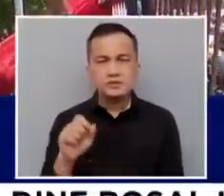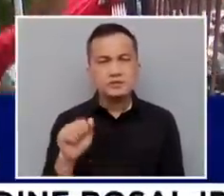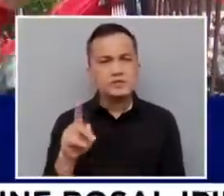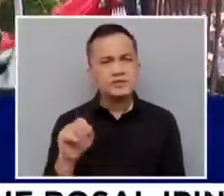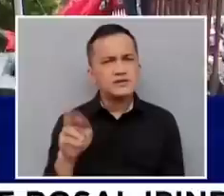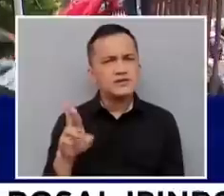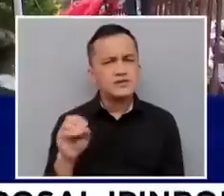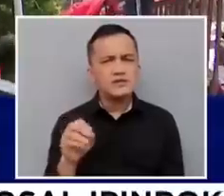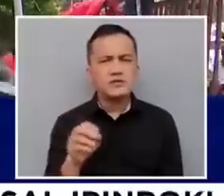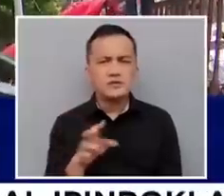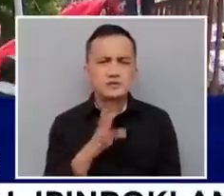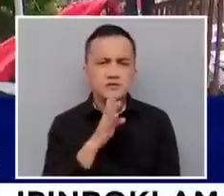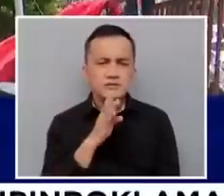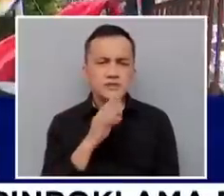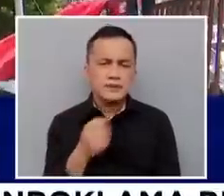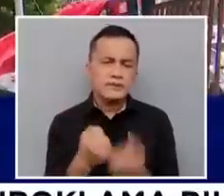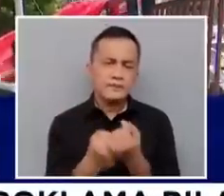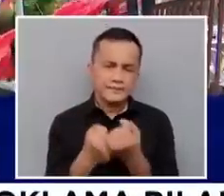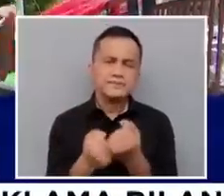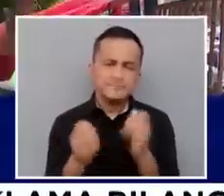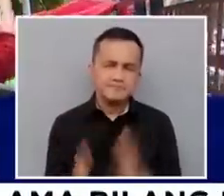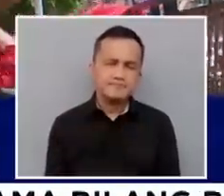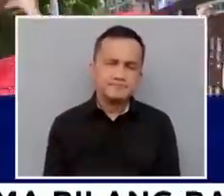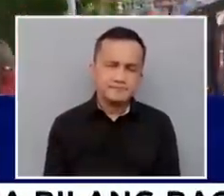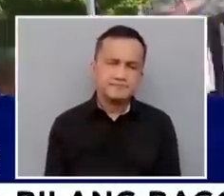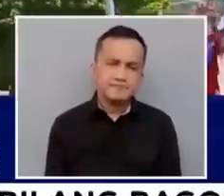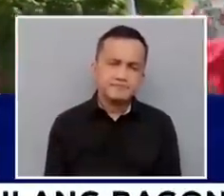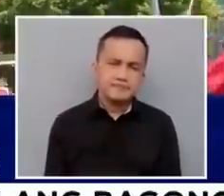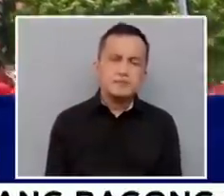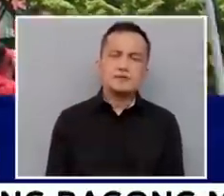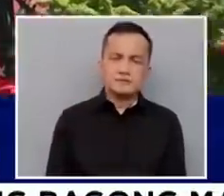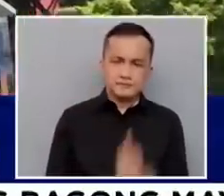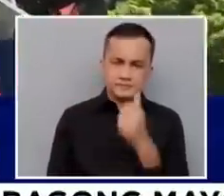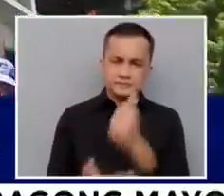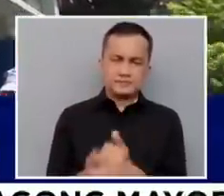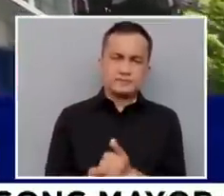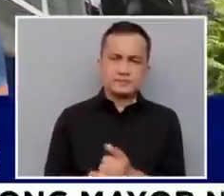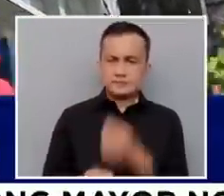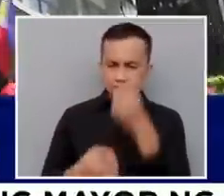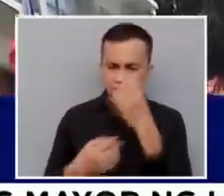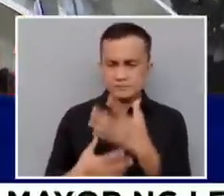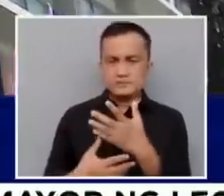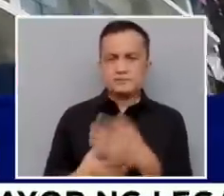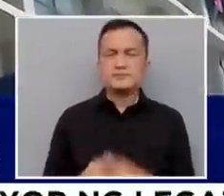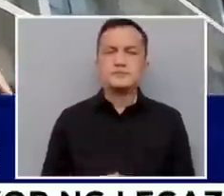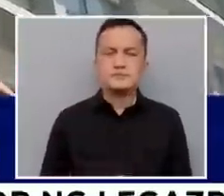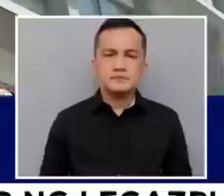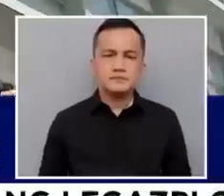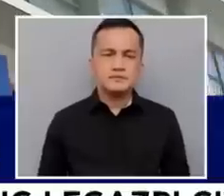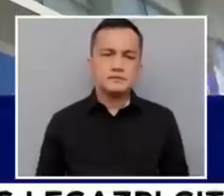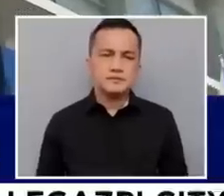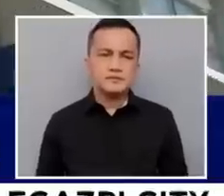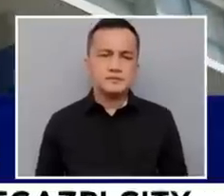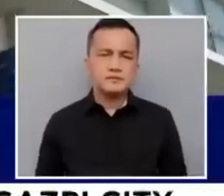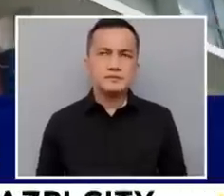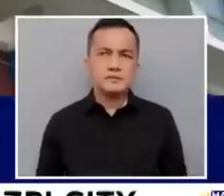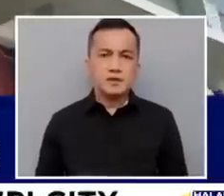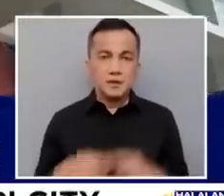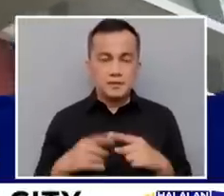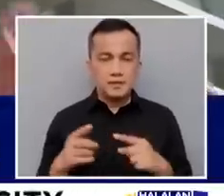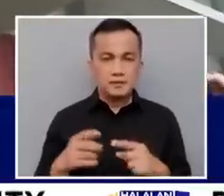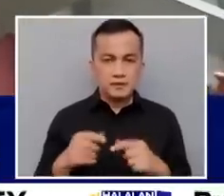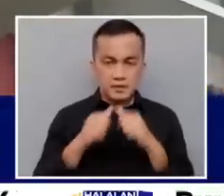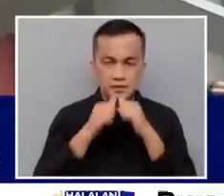nagsalita pa nga sa ilang mga supporters, Karen eh. So Nico was able to confirm that to me that indeed he came here. But nung naghayag